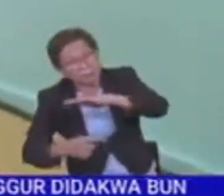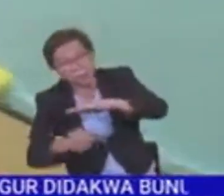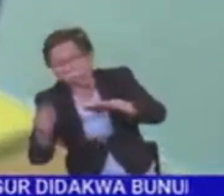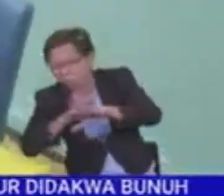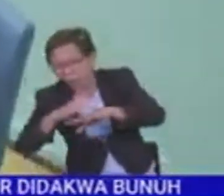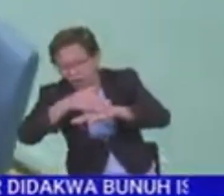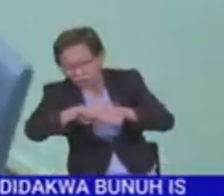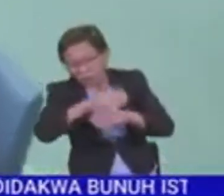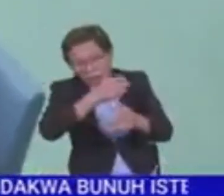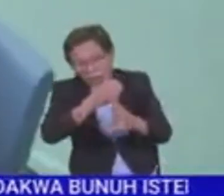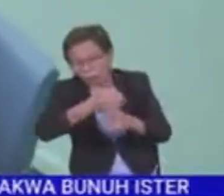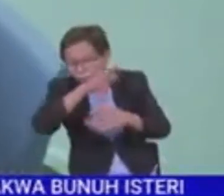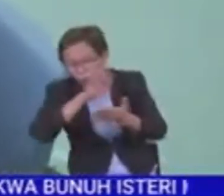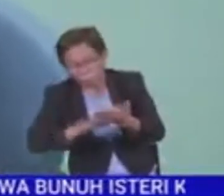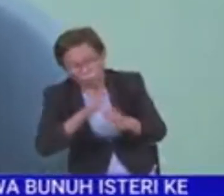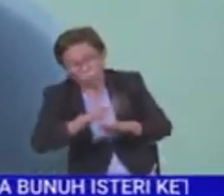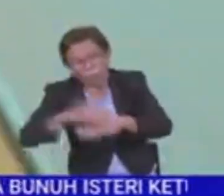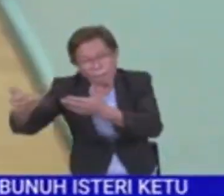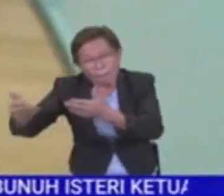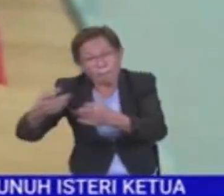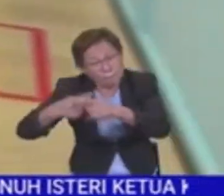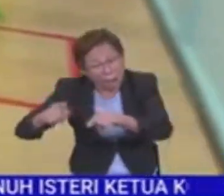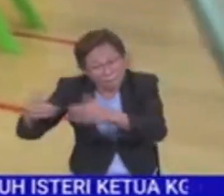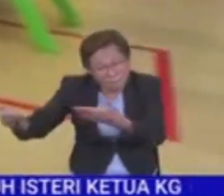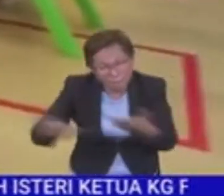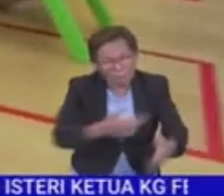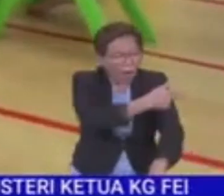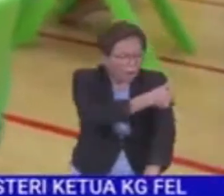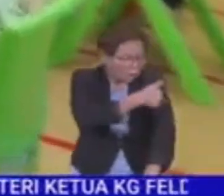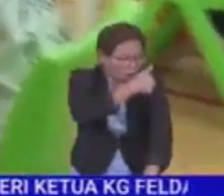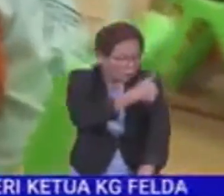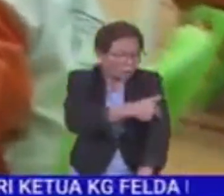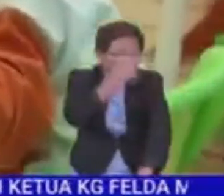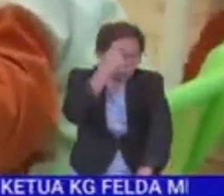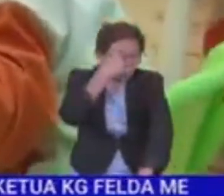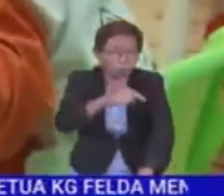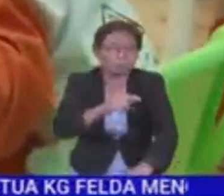atau sekolah sebaliknya dibawa ke klinik untuk menerima rawatan